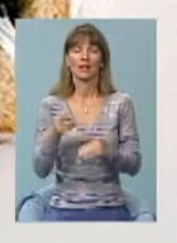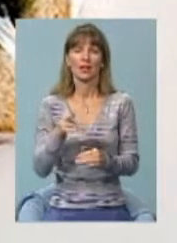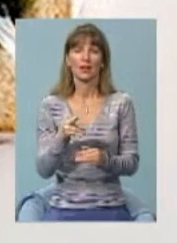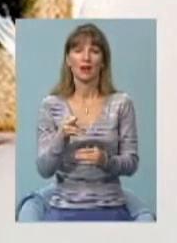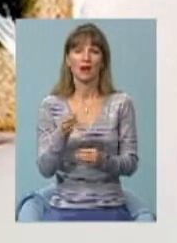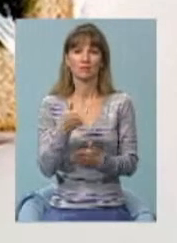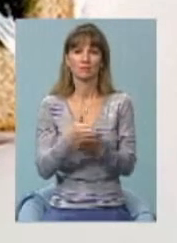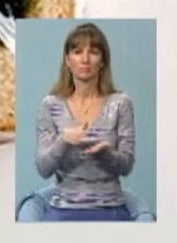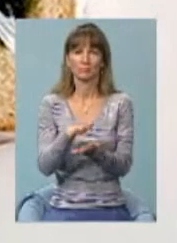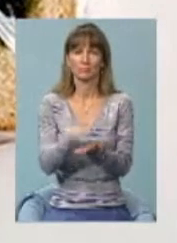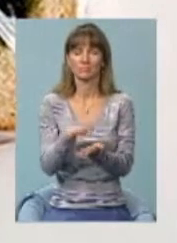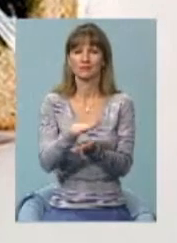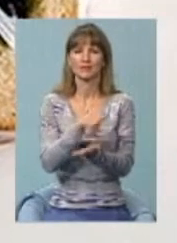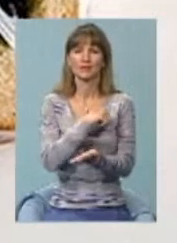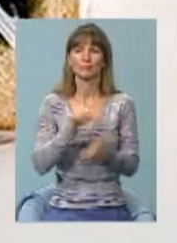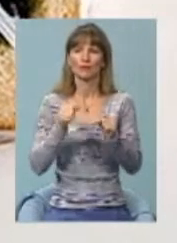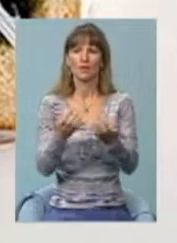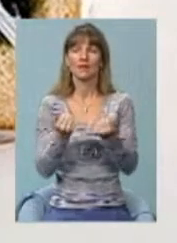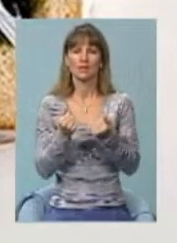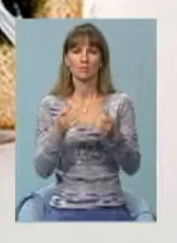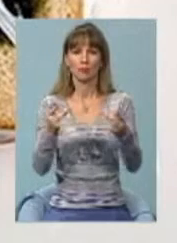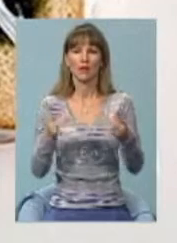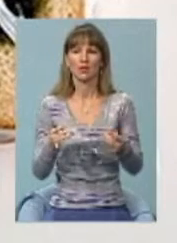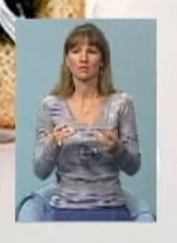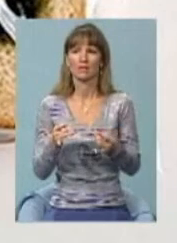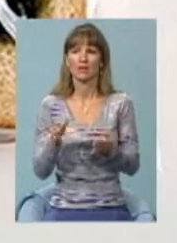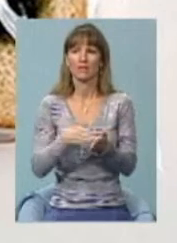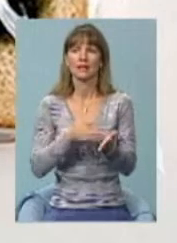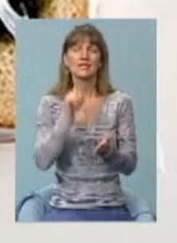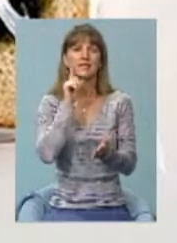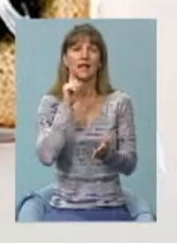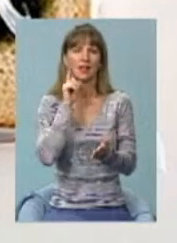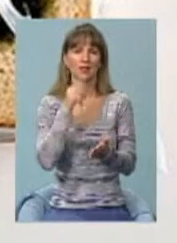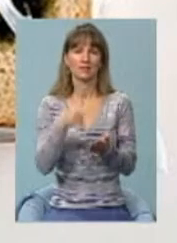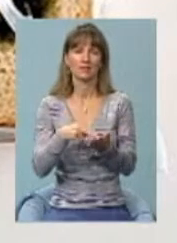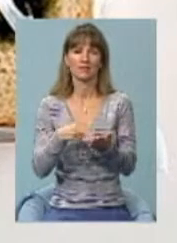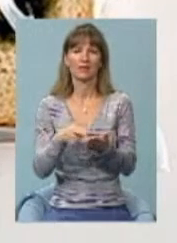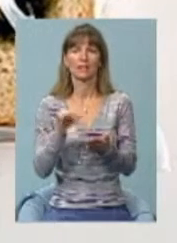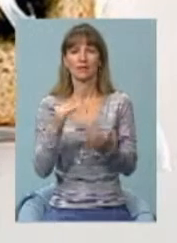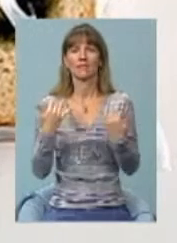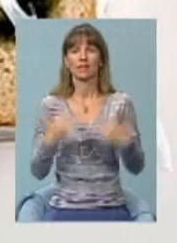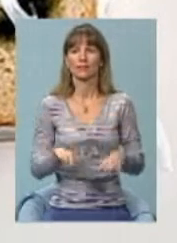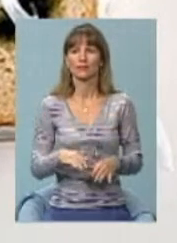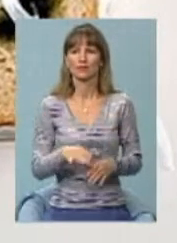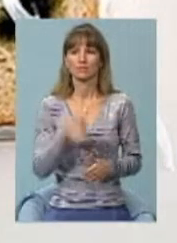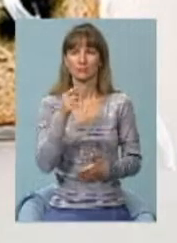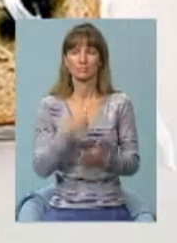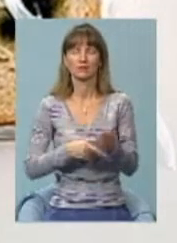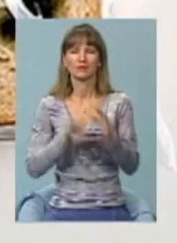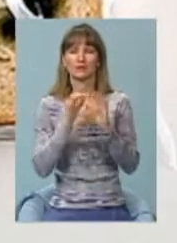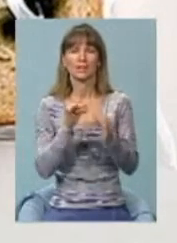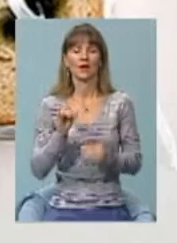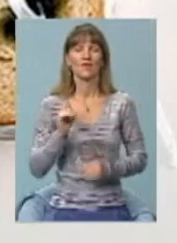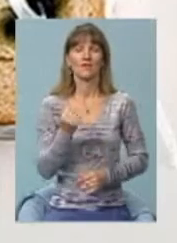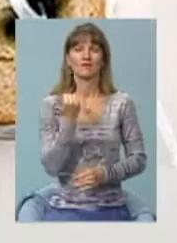самому. Можна просто взяти поліетиленовий пакетик, обмазати його зеленкою чи маркером і вуаля! Надійний зберігач та